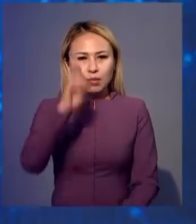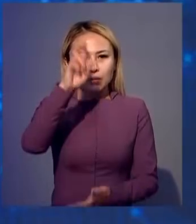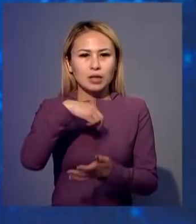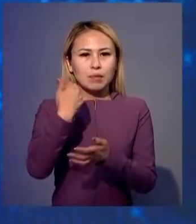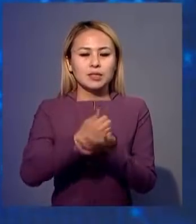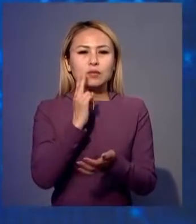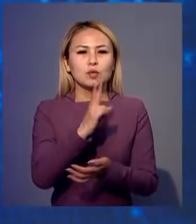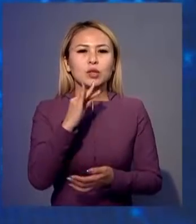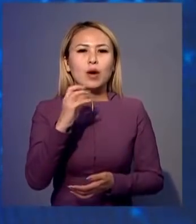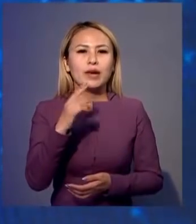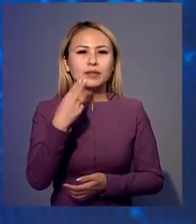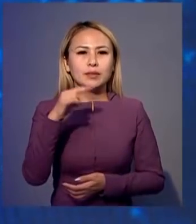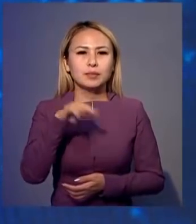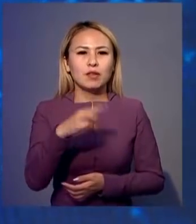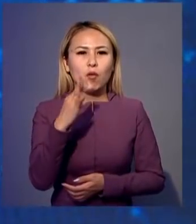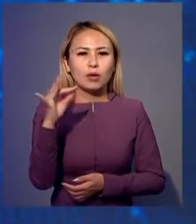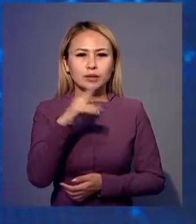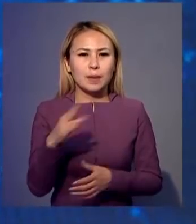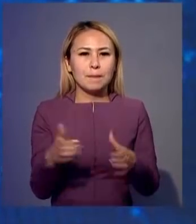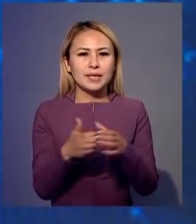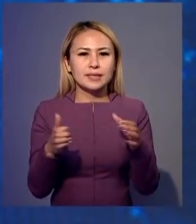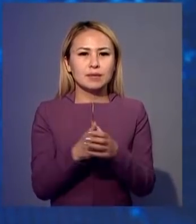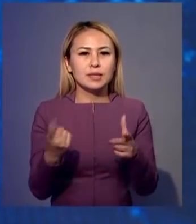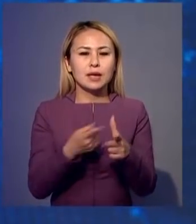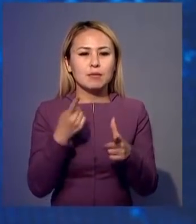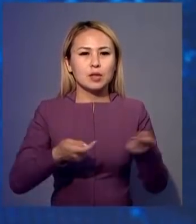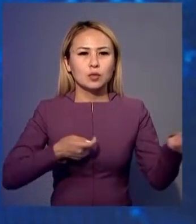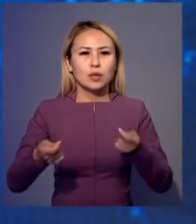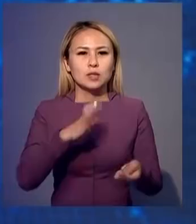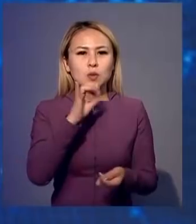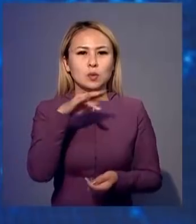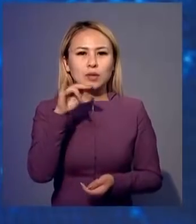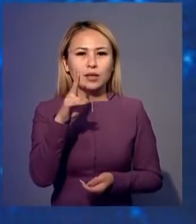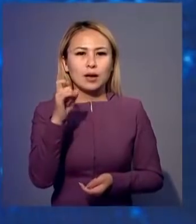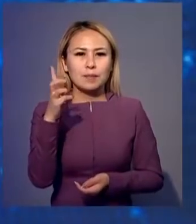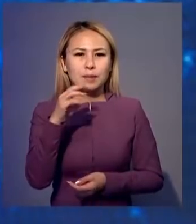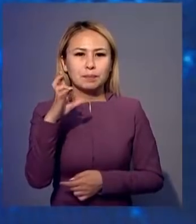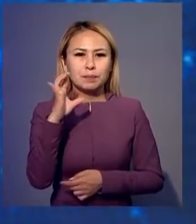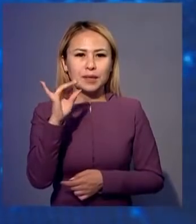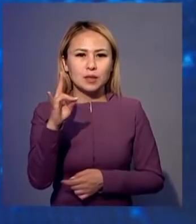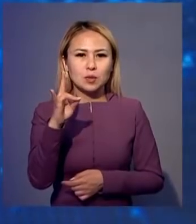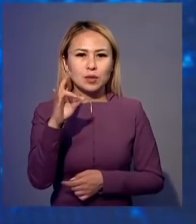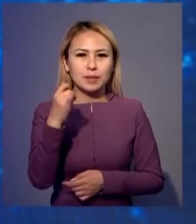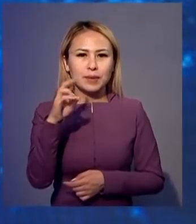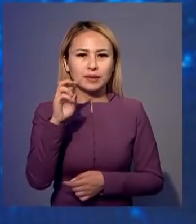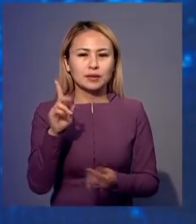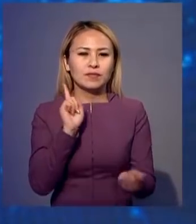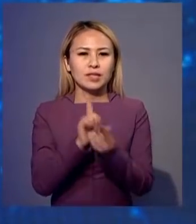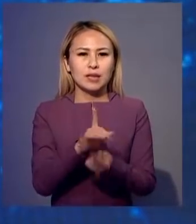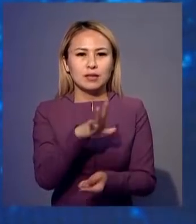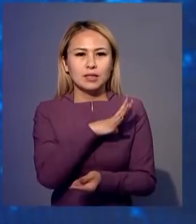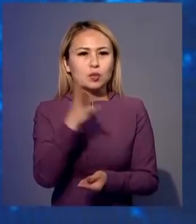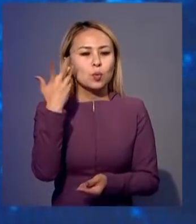Мемлекет басшысы Қасым-Жомарт Тоқаев DP World компаниясының басқарма төрағасы Султан Ахмет бин Сулаймды